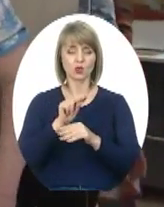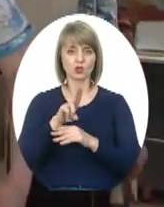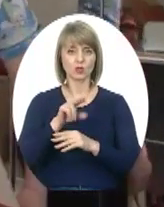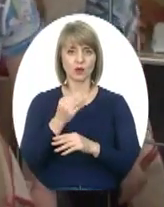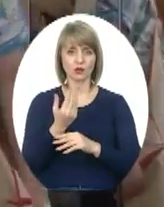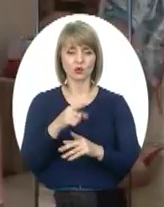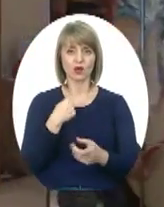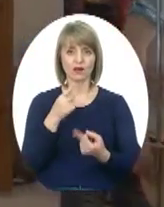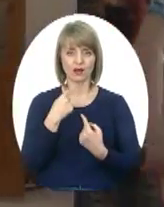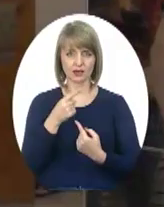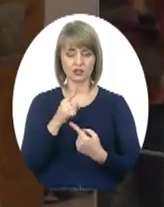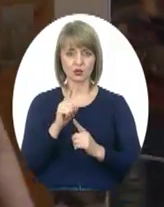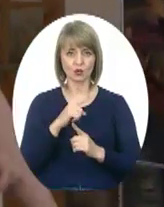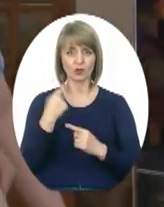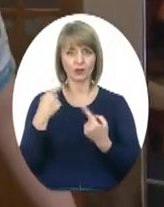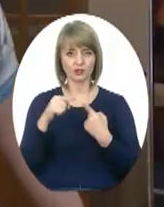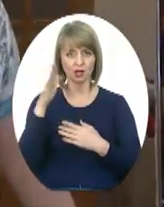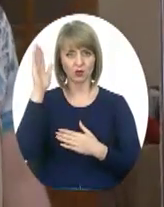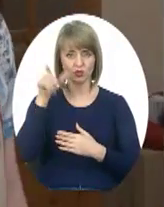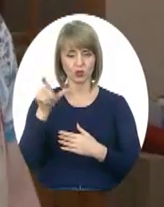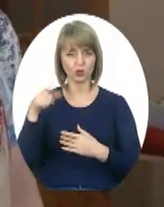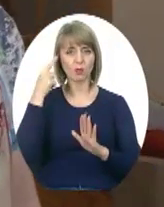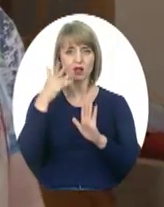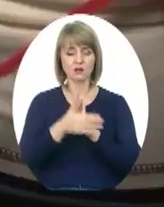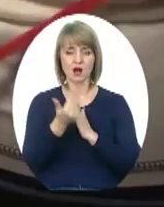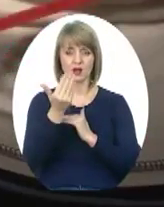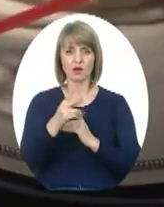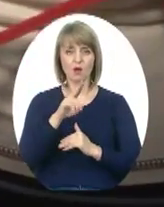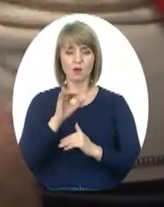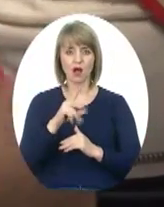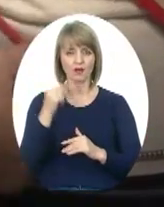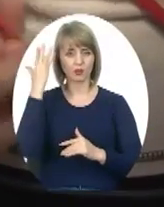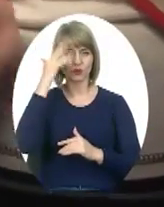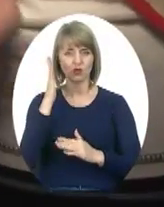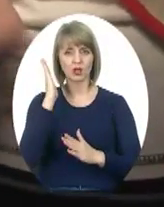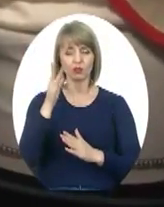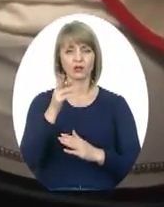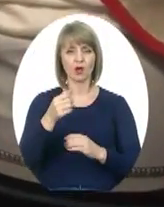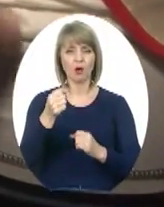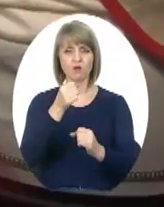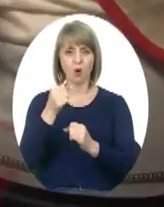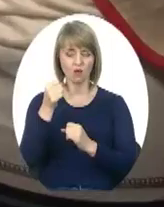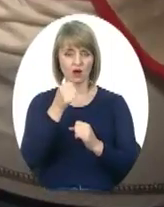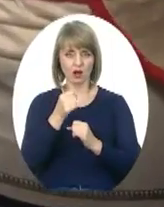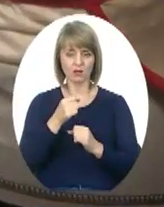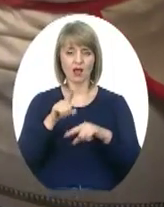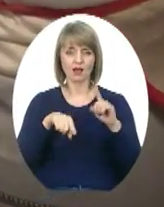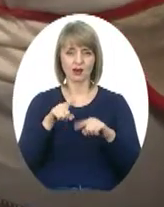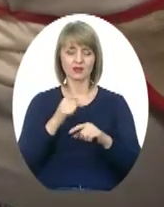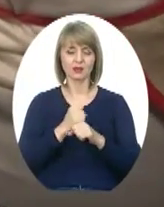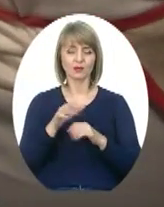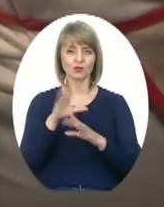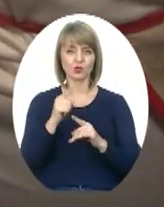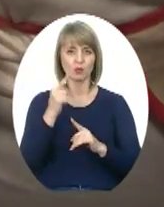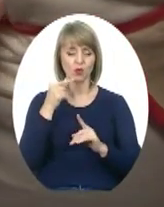– научить Пашу говорить, чтобы и посторонние люди понимали его. Павел мечтает стать поваром, и родные делают все,